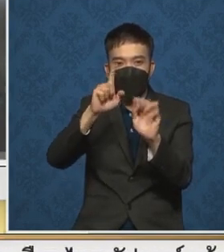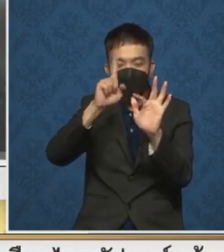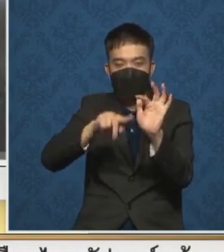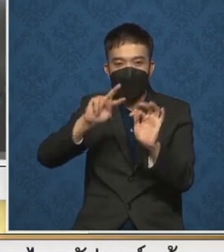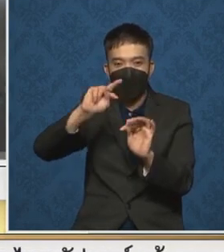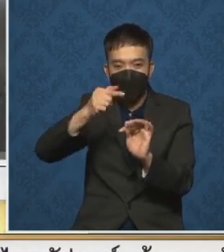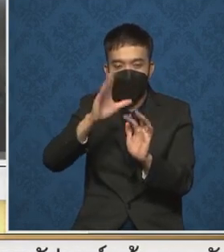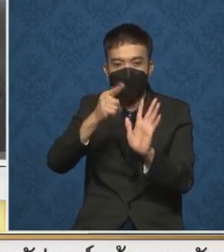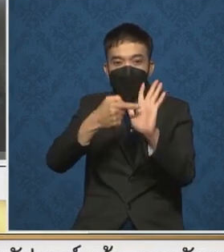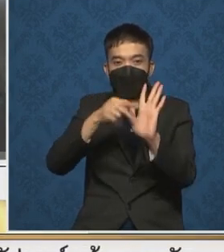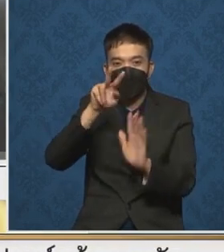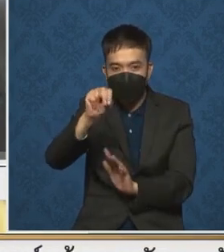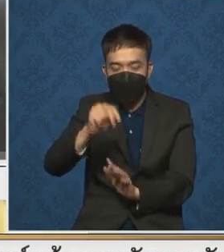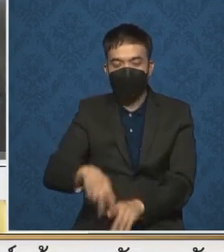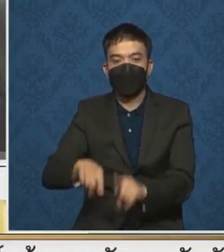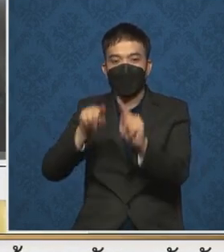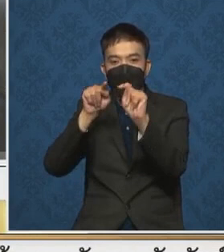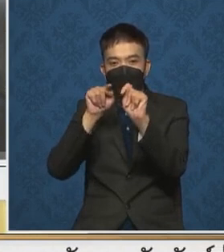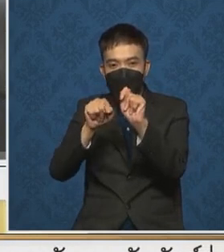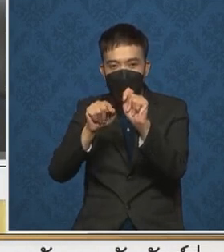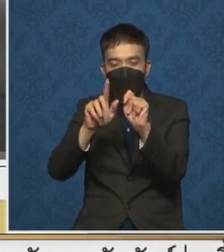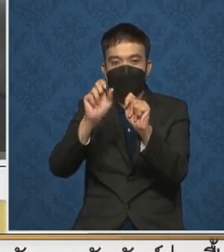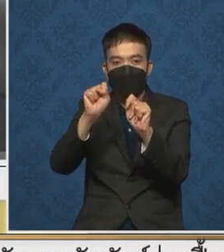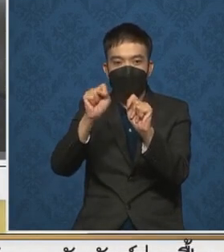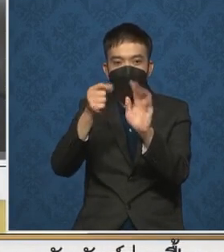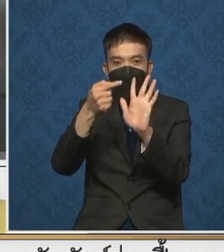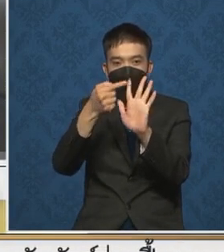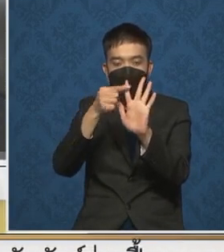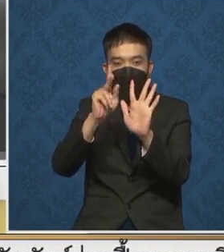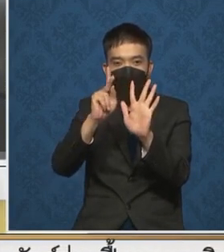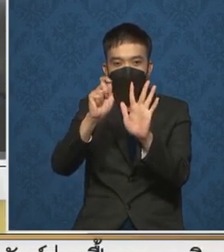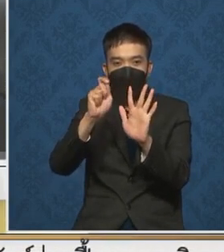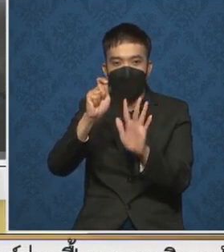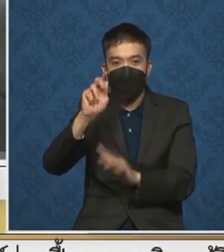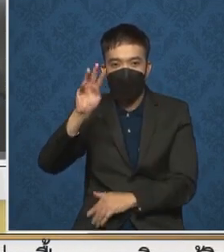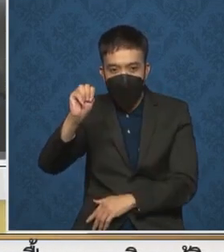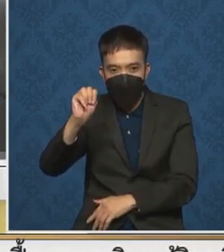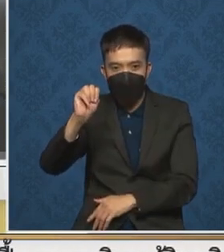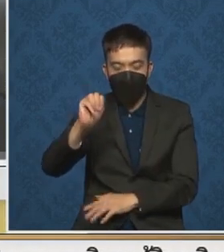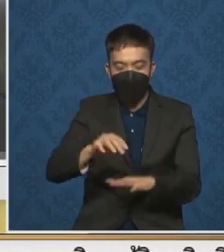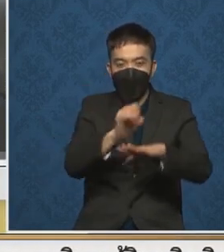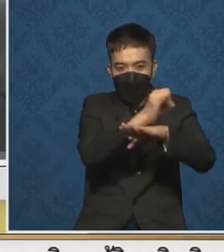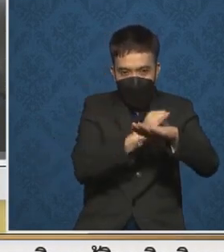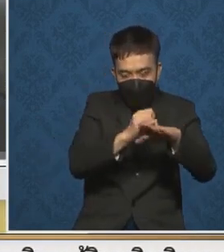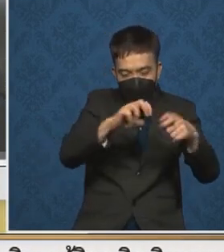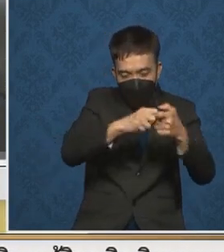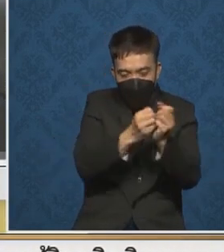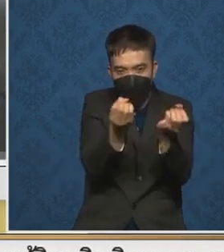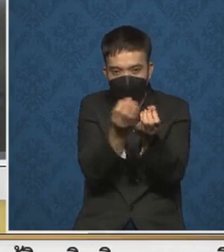นาจะประมาณสักสองหมื่น ไ่เศษประเดนปัญหาก็คือการที่นำ